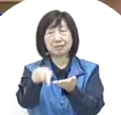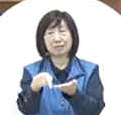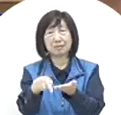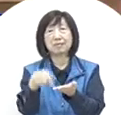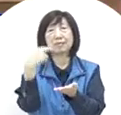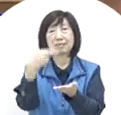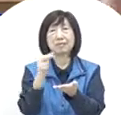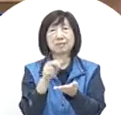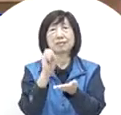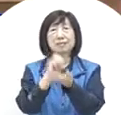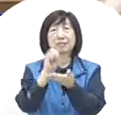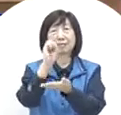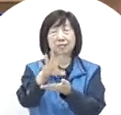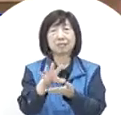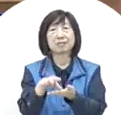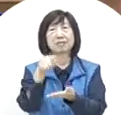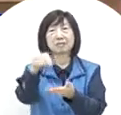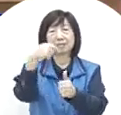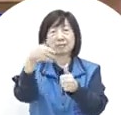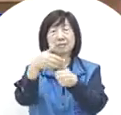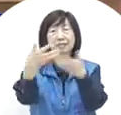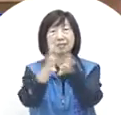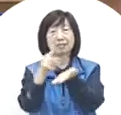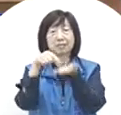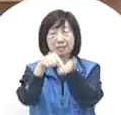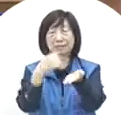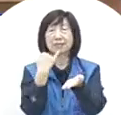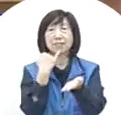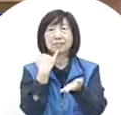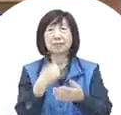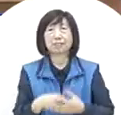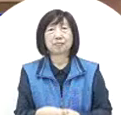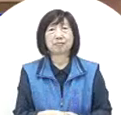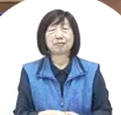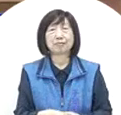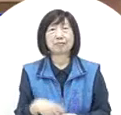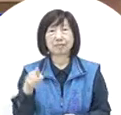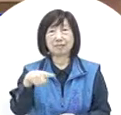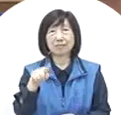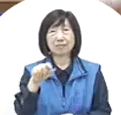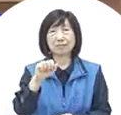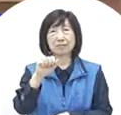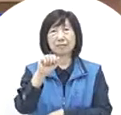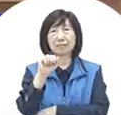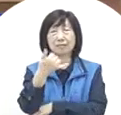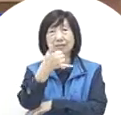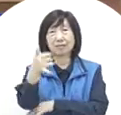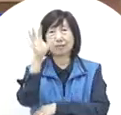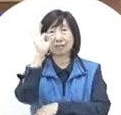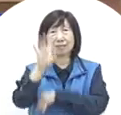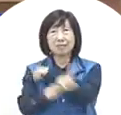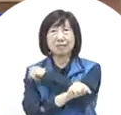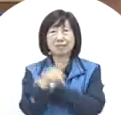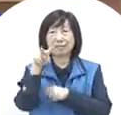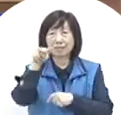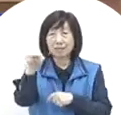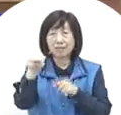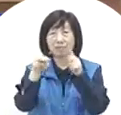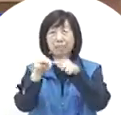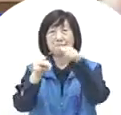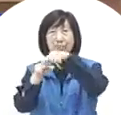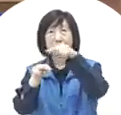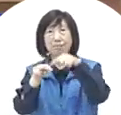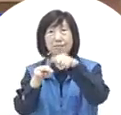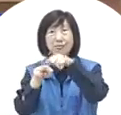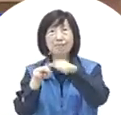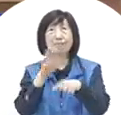明，来跟教育部申请嘛。 最后是那个议员，你看一下最后两个字。 当然，最后并由中央主管